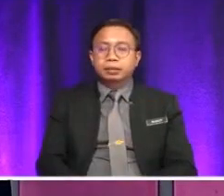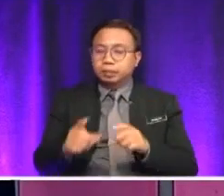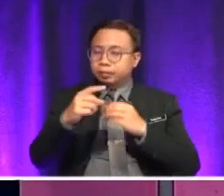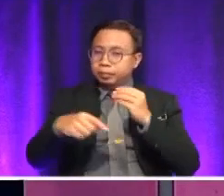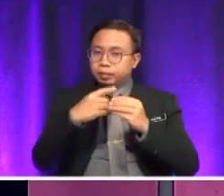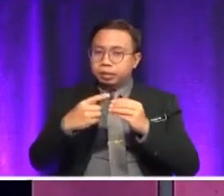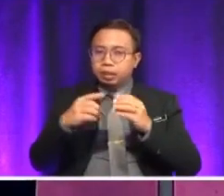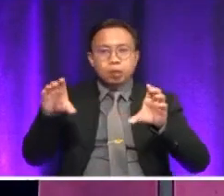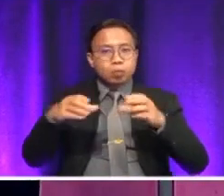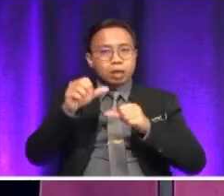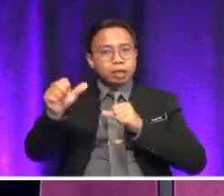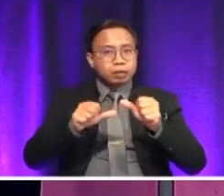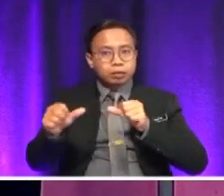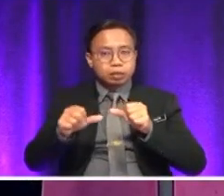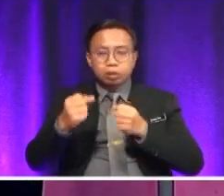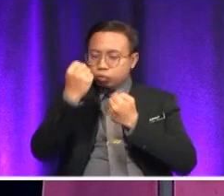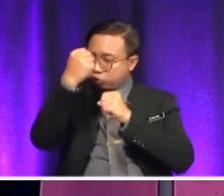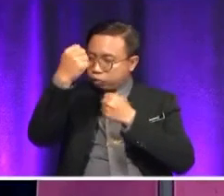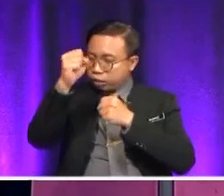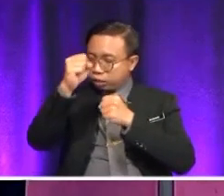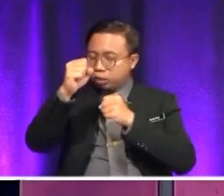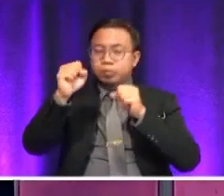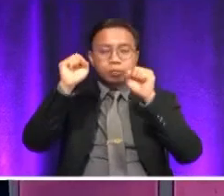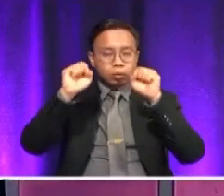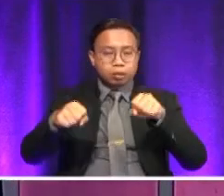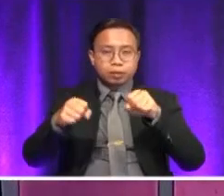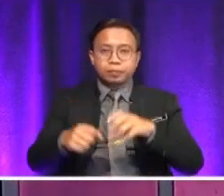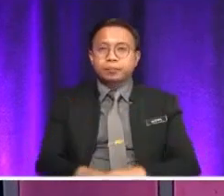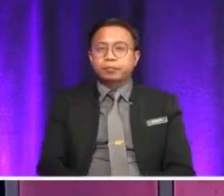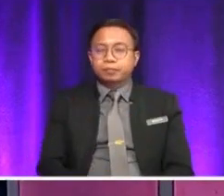kita buat satu aktiviti bersukan, ini boleh